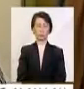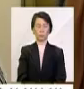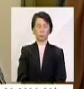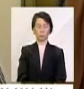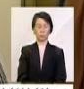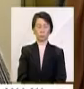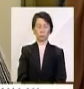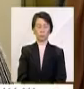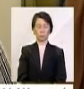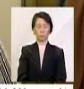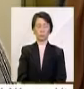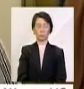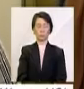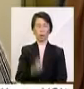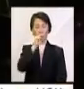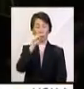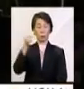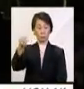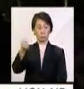Hosting.